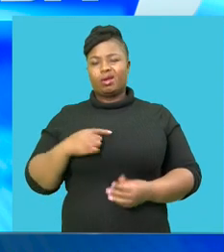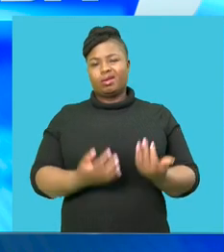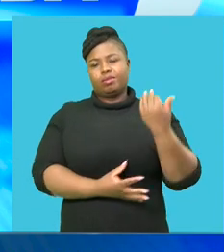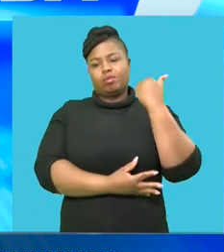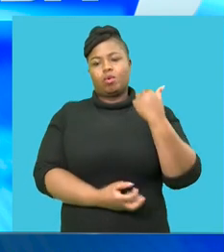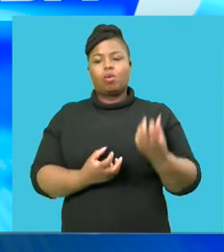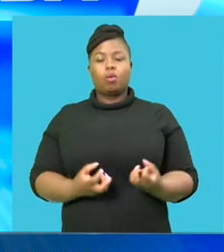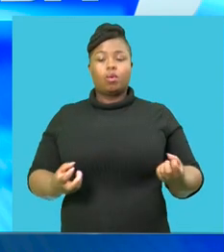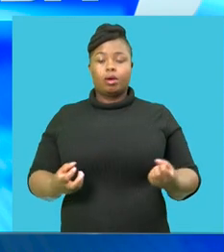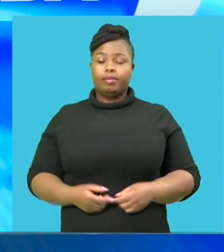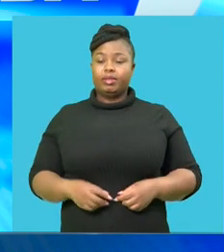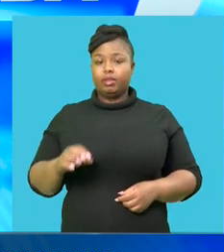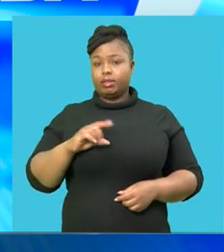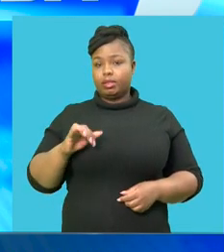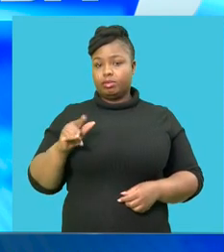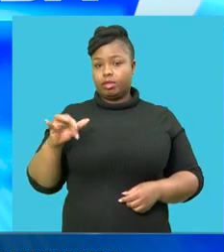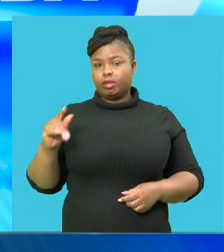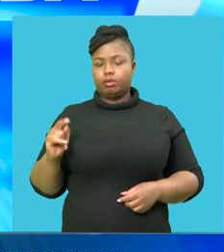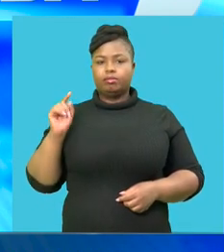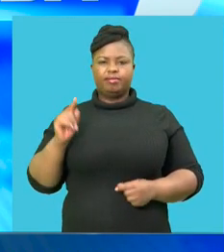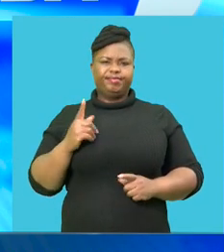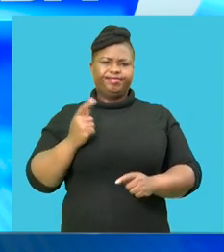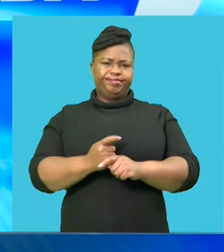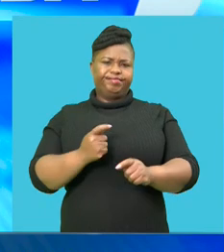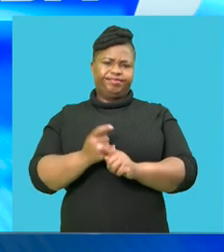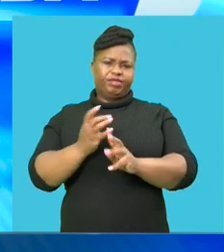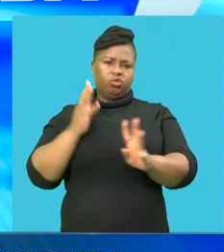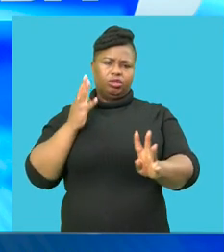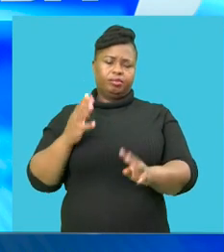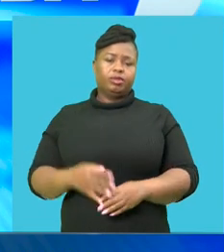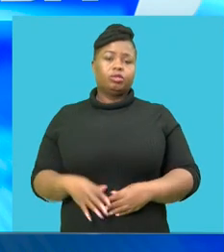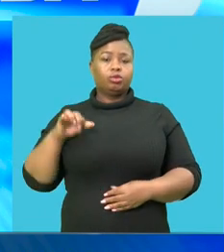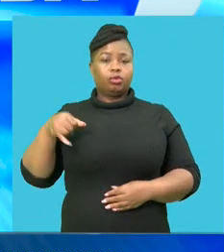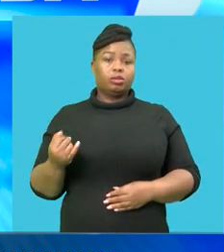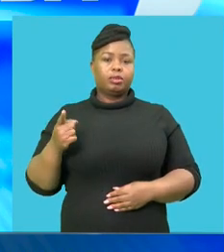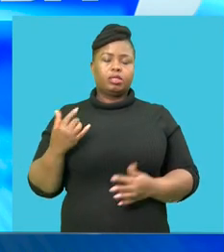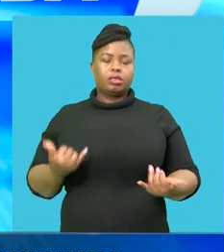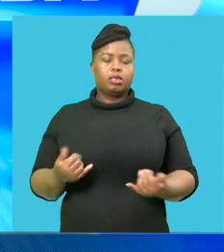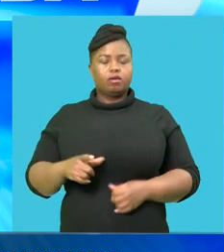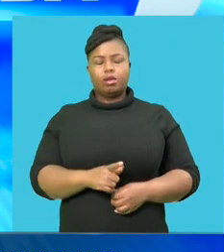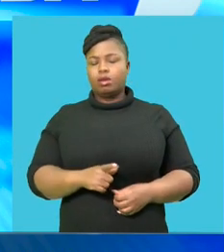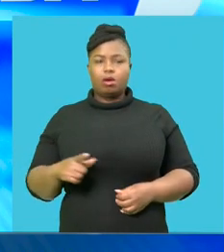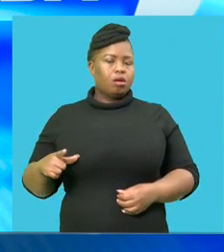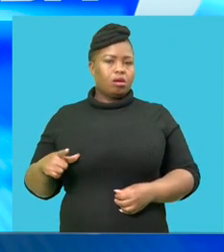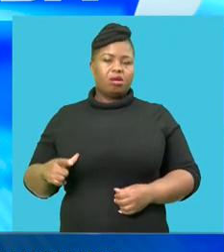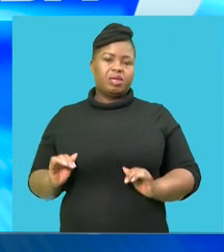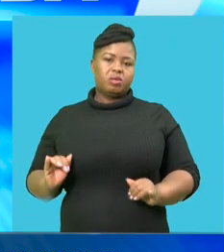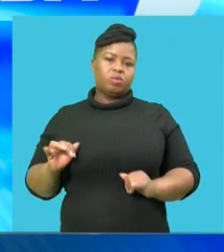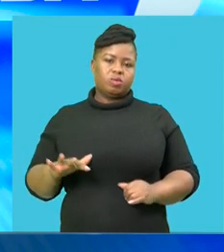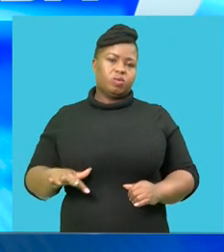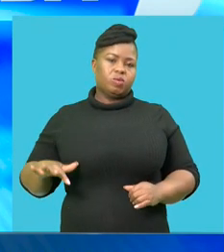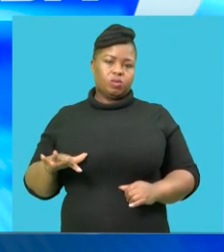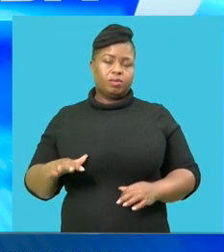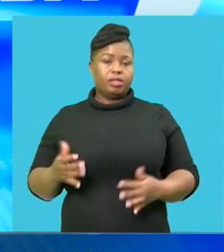ngothi. IZandspruit ingenye yezindawo eziyimjondolo emdala kakhulu yedolobha laseGoli futhi isihlala isikhathi eside isesimeni